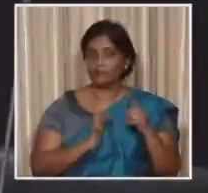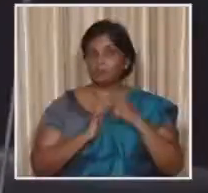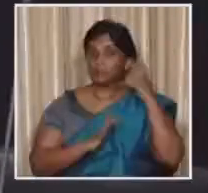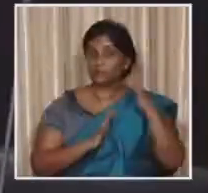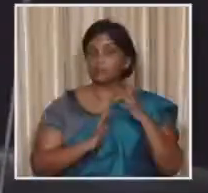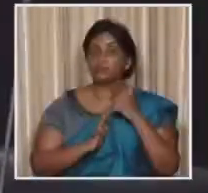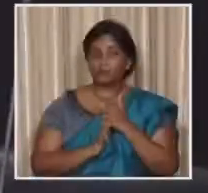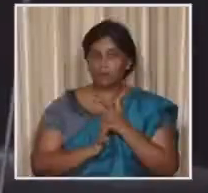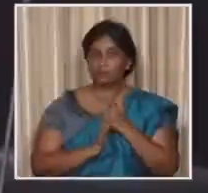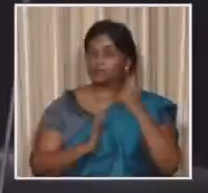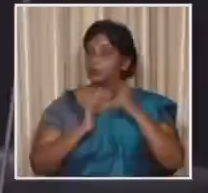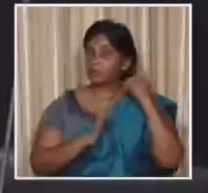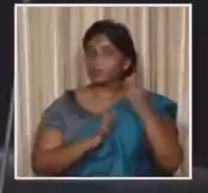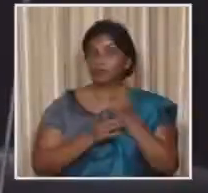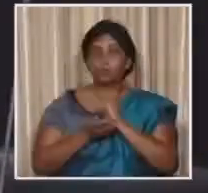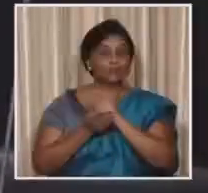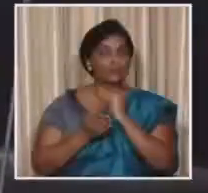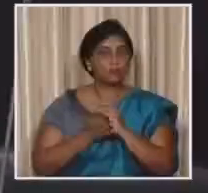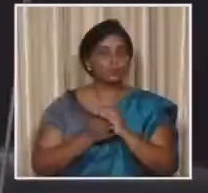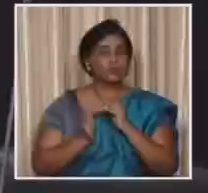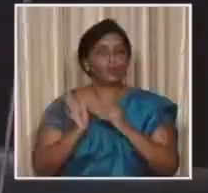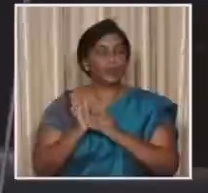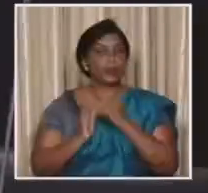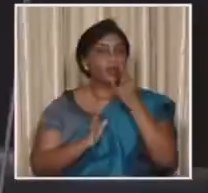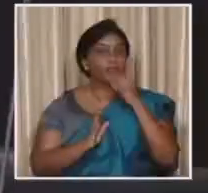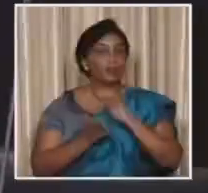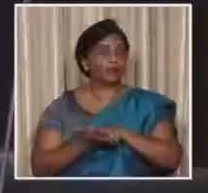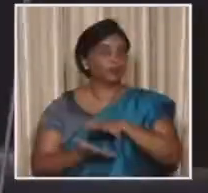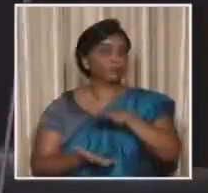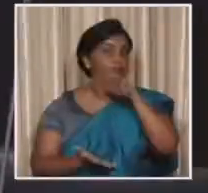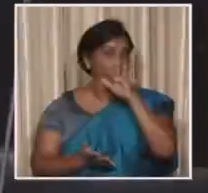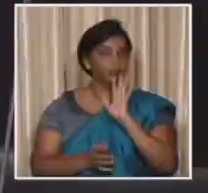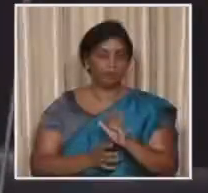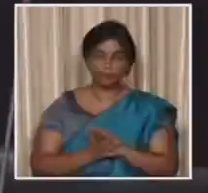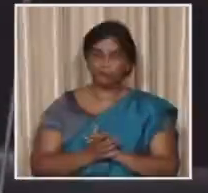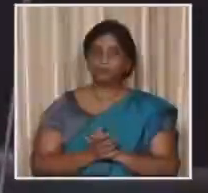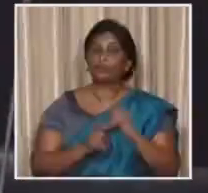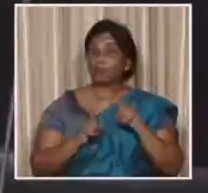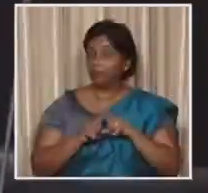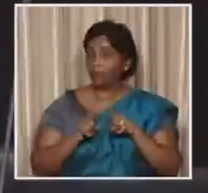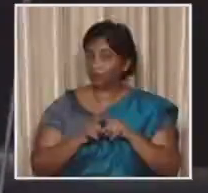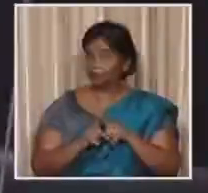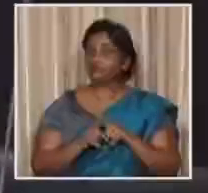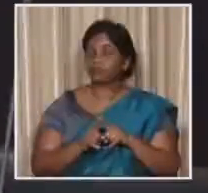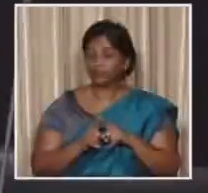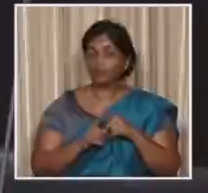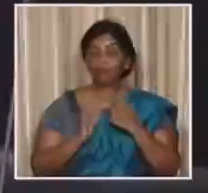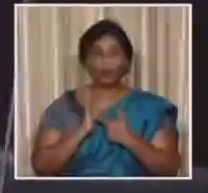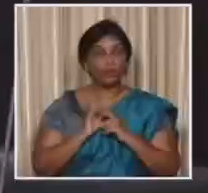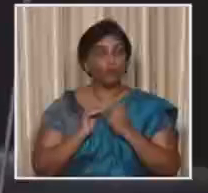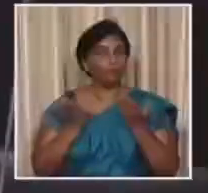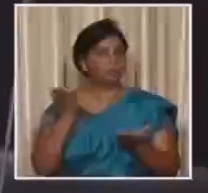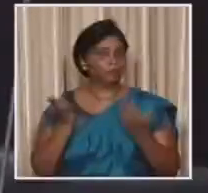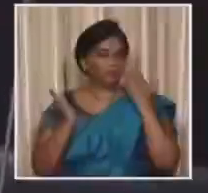ඉන්ටර්නැෂනල් රිසර්ව්ස් ජාත්‍යන්තර සංචිතය බිලියන් 14කට වැඩි වෙලා තියෙන්න ඕන. මේ තාක්ෂණික කරුණට ගැළපීම